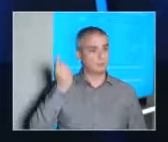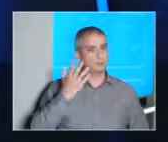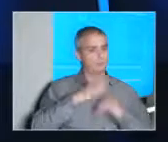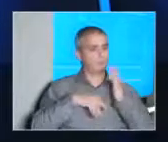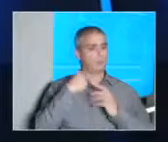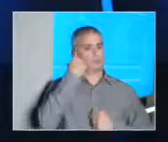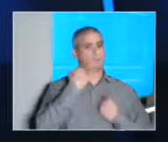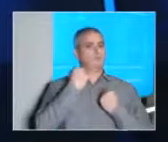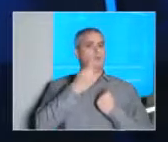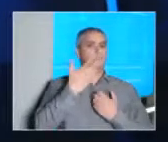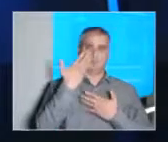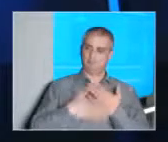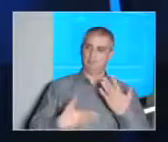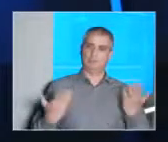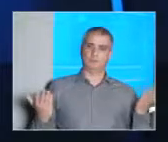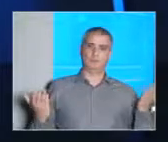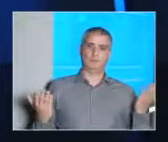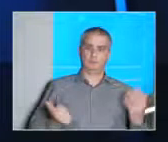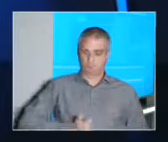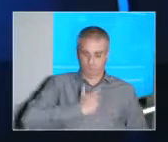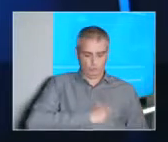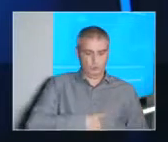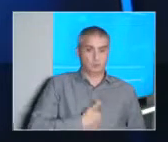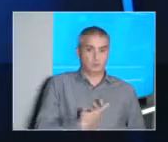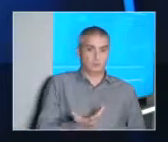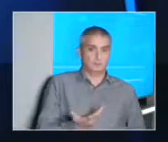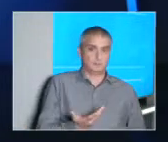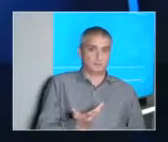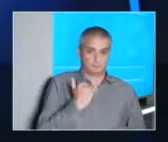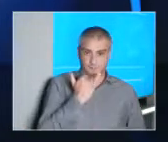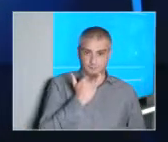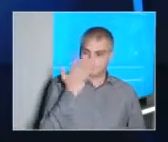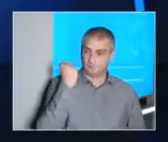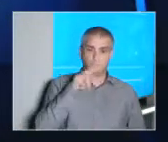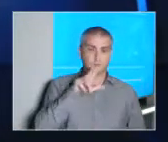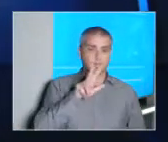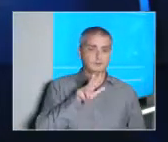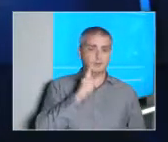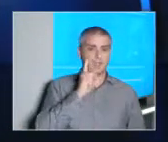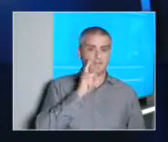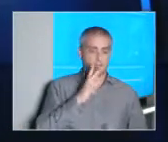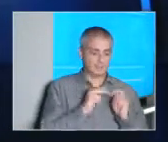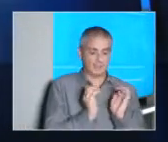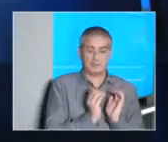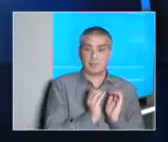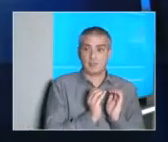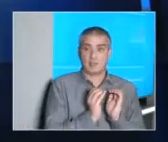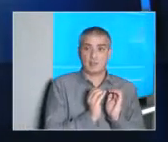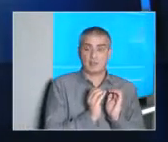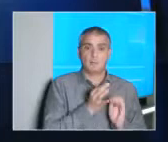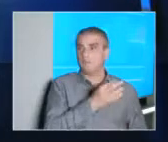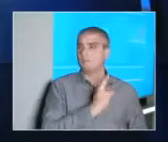אותך. בסוף, אתה יודע, ראש עיר. נכון, מאז 2003, אבל של עיר קטנה